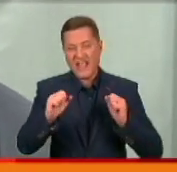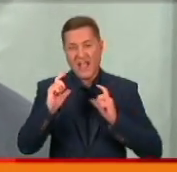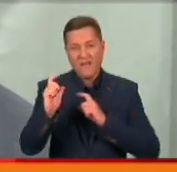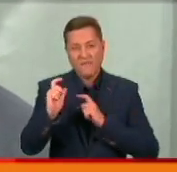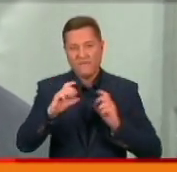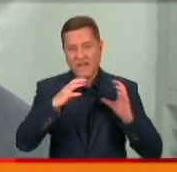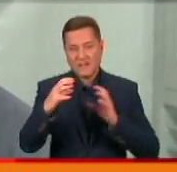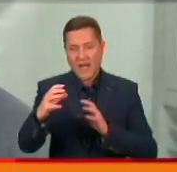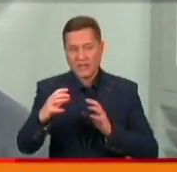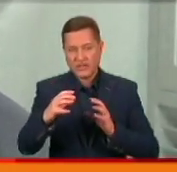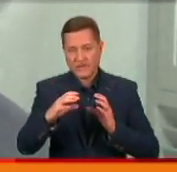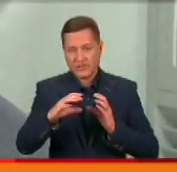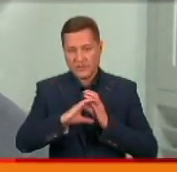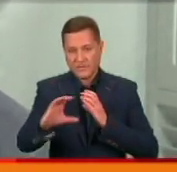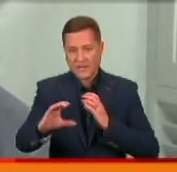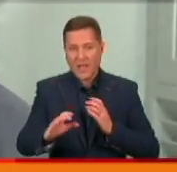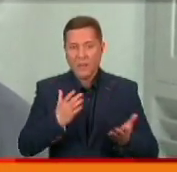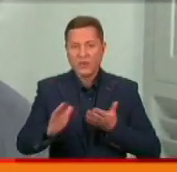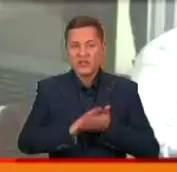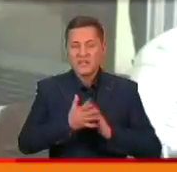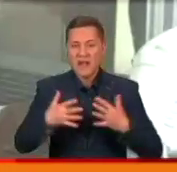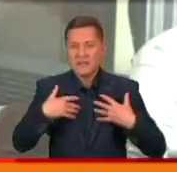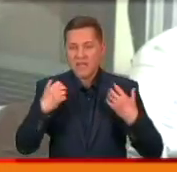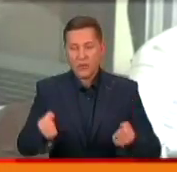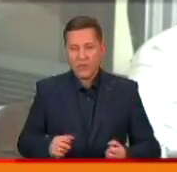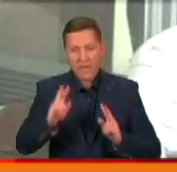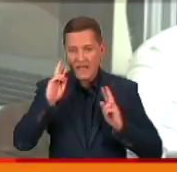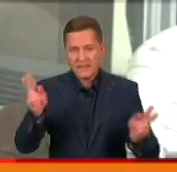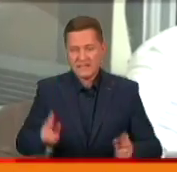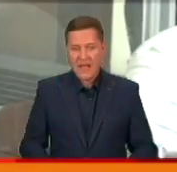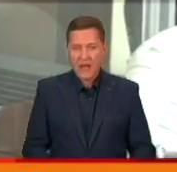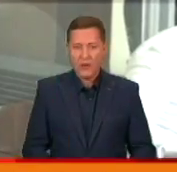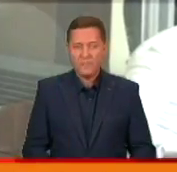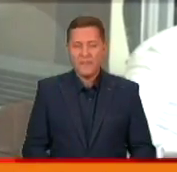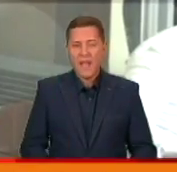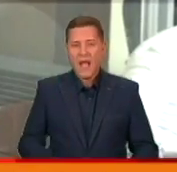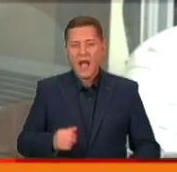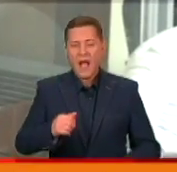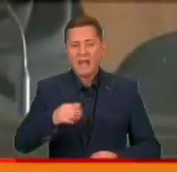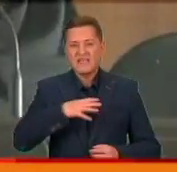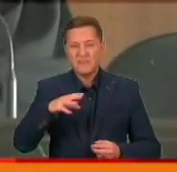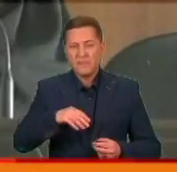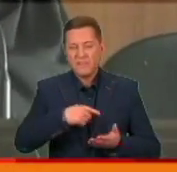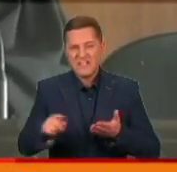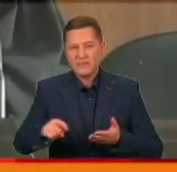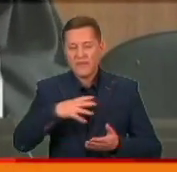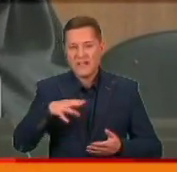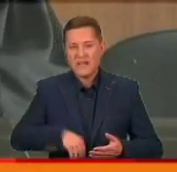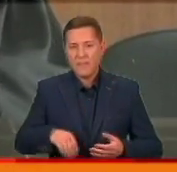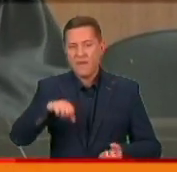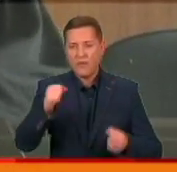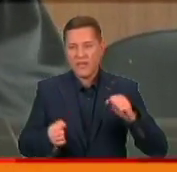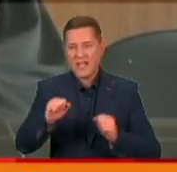не знаю, може, якийсь стан здоров'я, я не знаю, може, хто відволік його. Списував на загиблого в автотрощі водія провину і